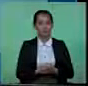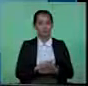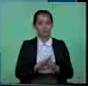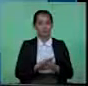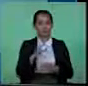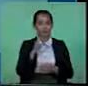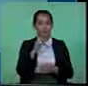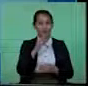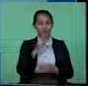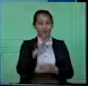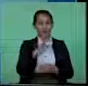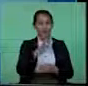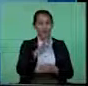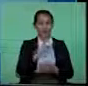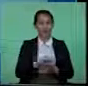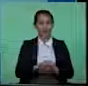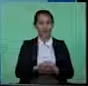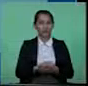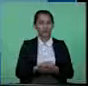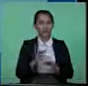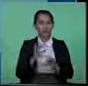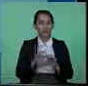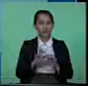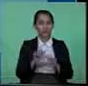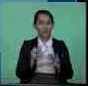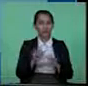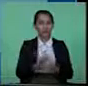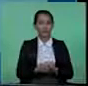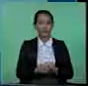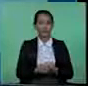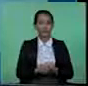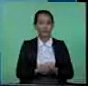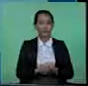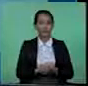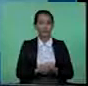Bajarishga ulgurgan bo'lsangiz, endi tekshirib oling.